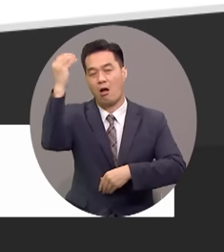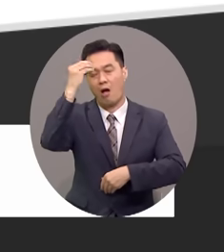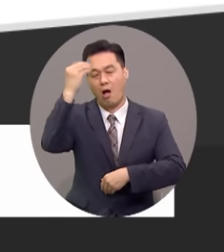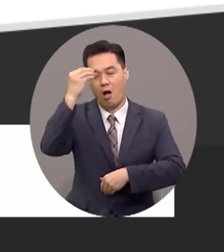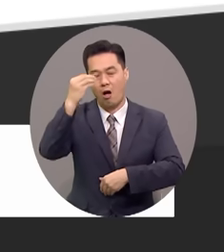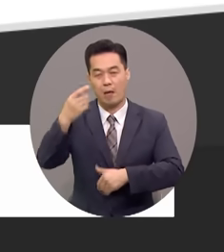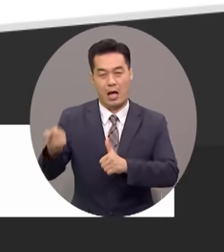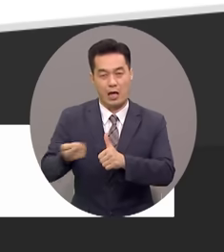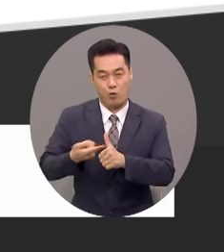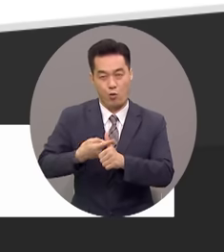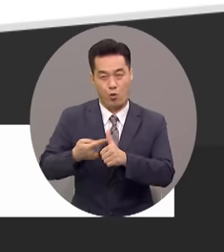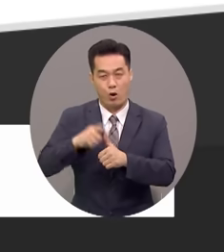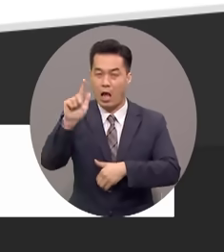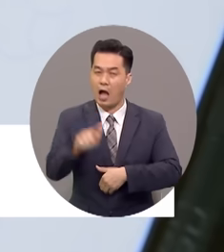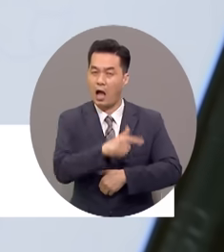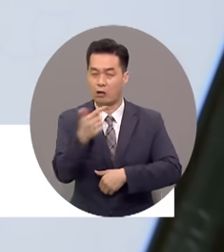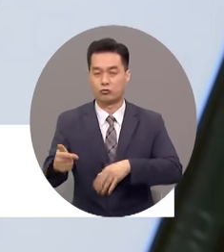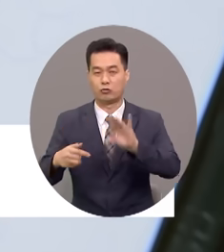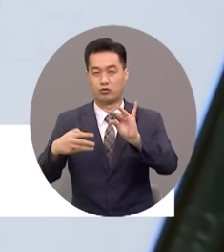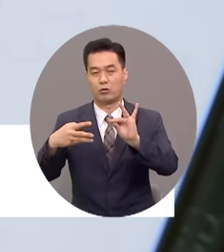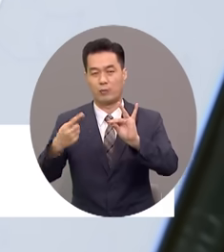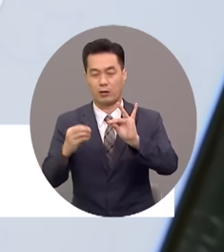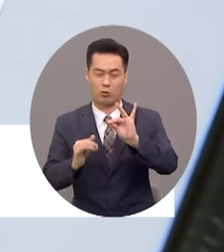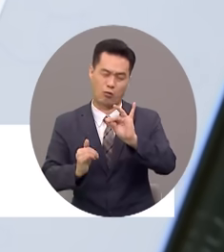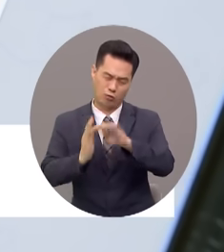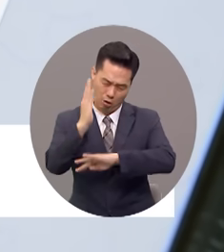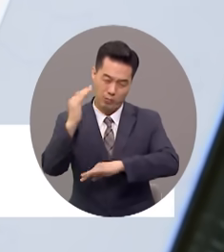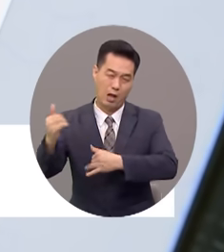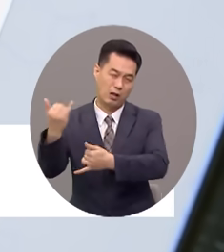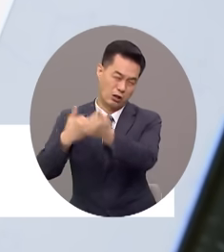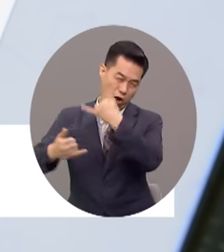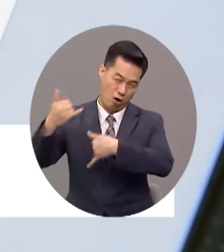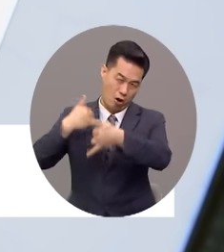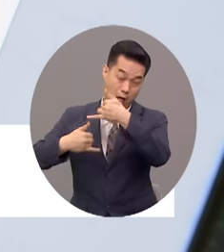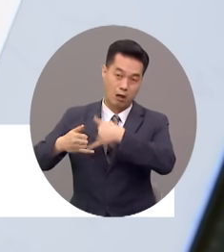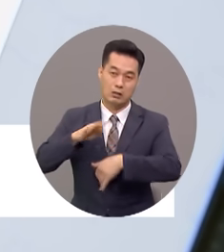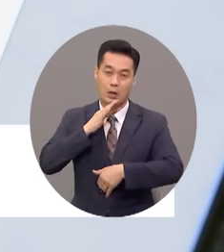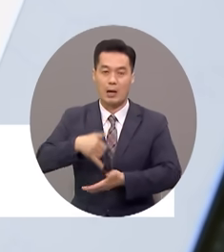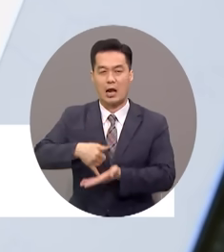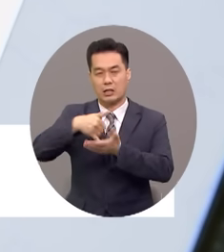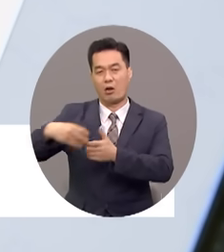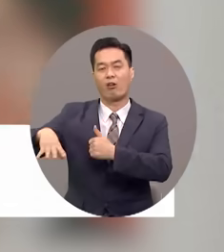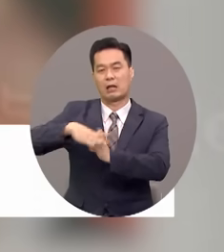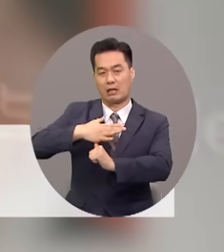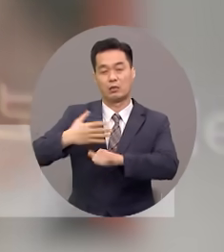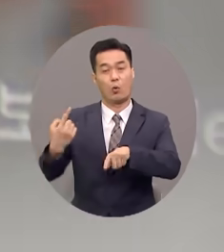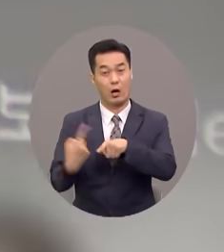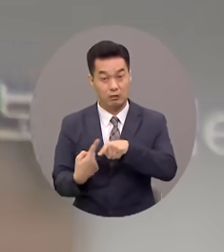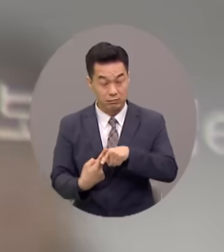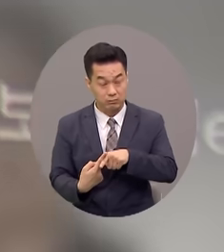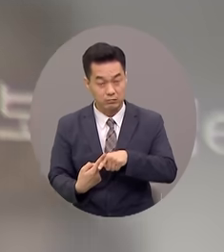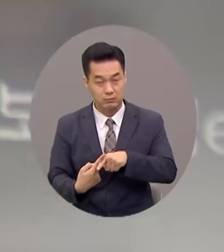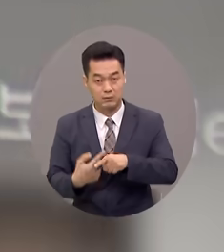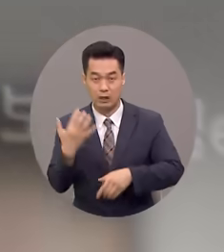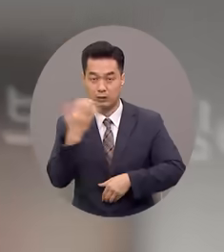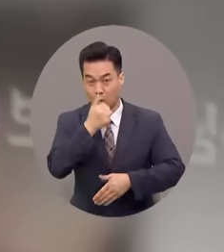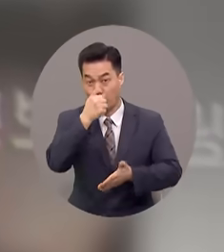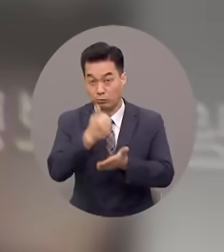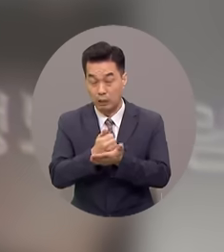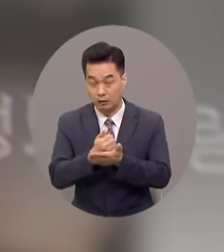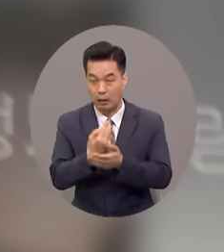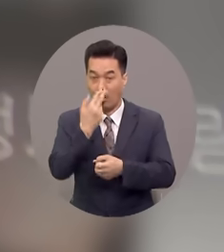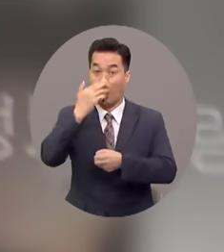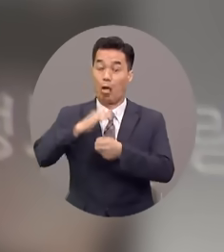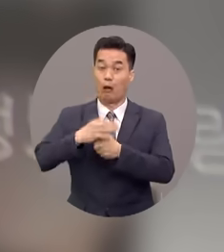문자메시지를받고 하루에100통이넘는전화를받는다는것은사실상 인격모독이나다름없습니다.또한,